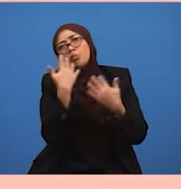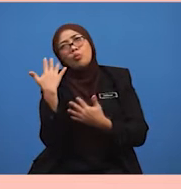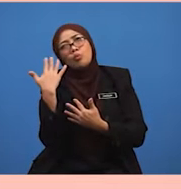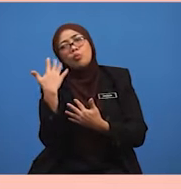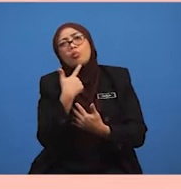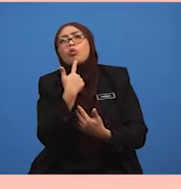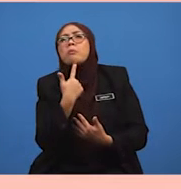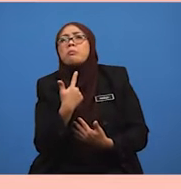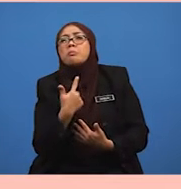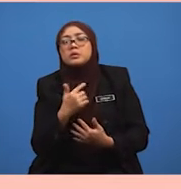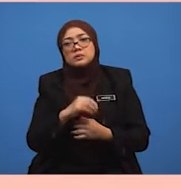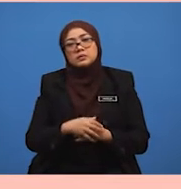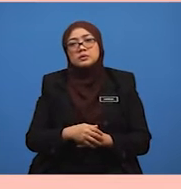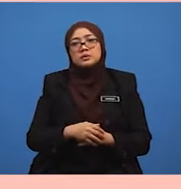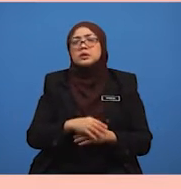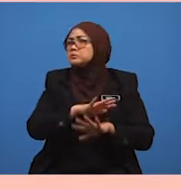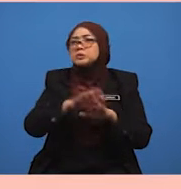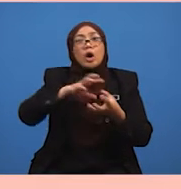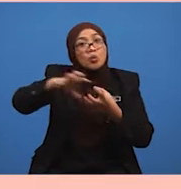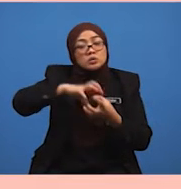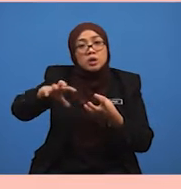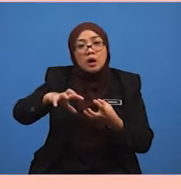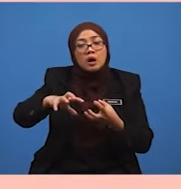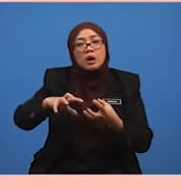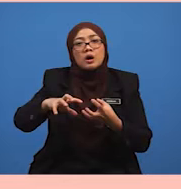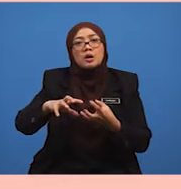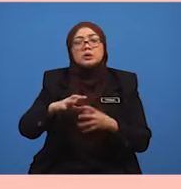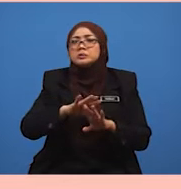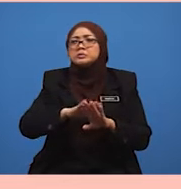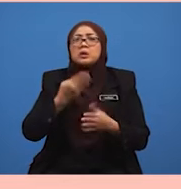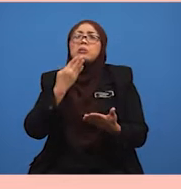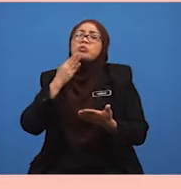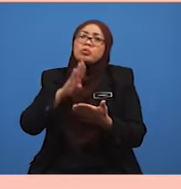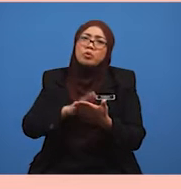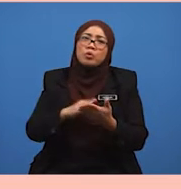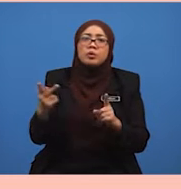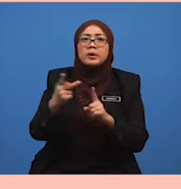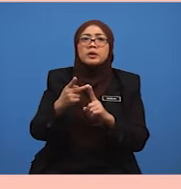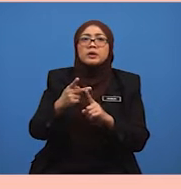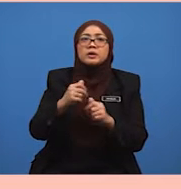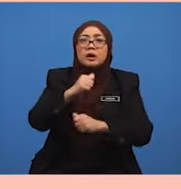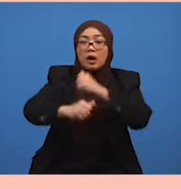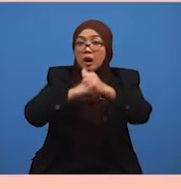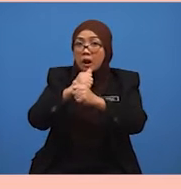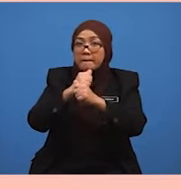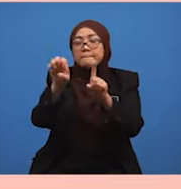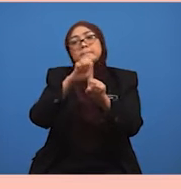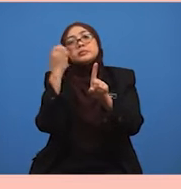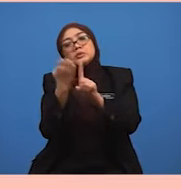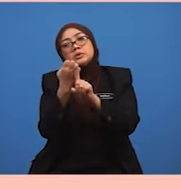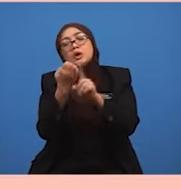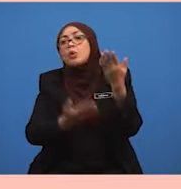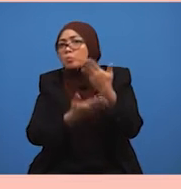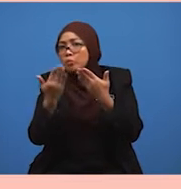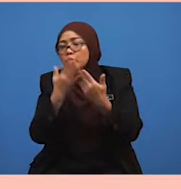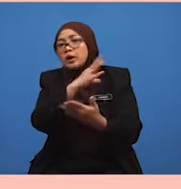menguntungkan, tidak memberi kesan buruk kepada alam sekitar, mudah dan selamat digunakan.